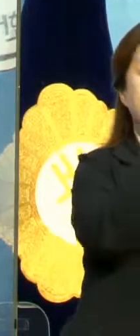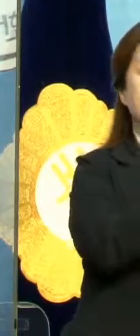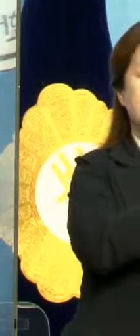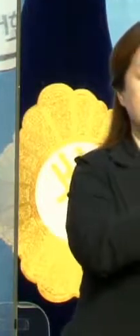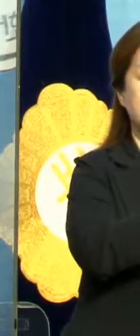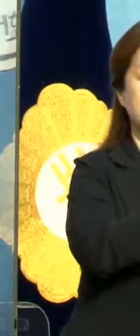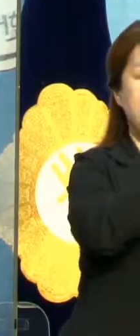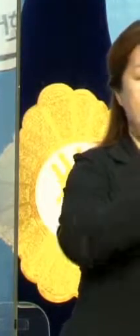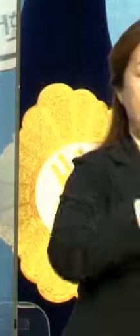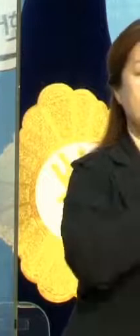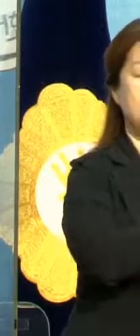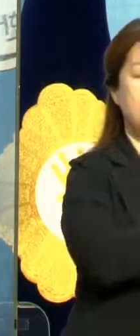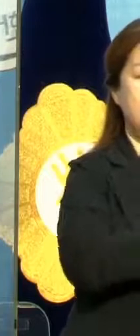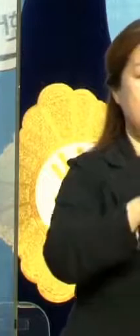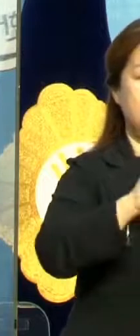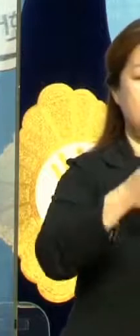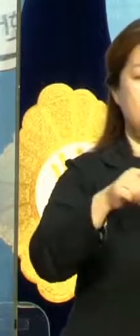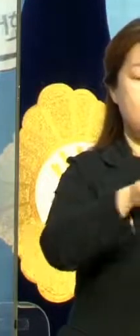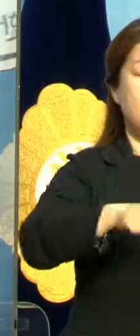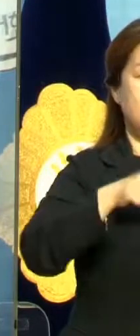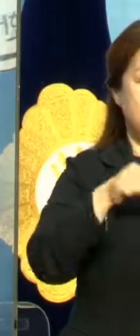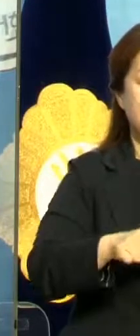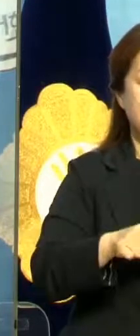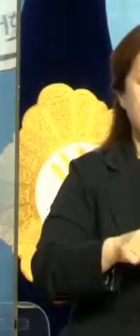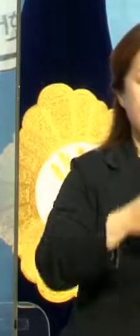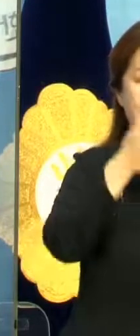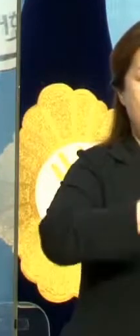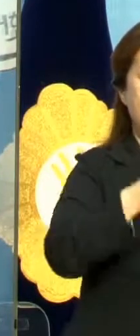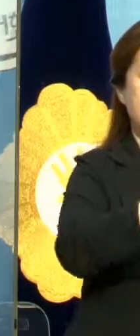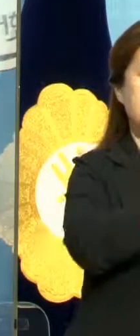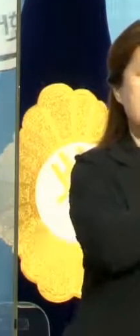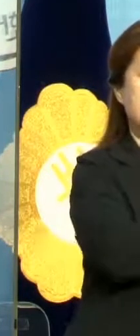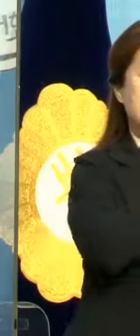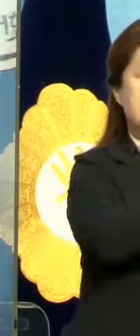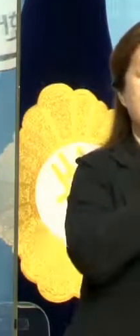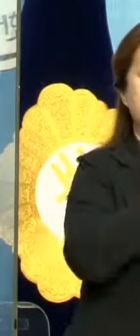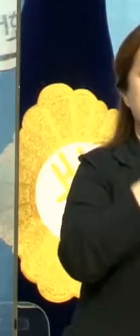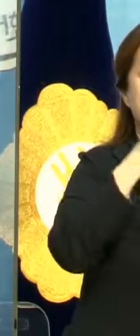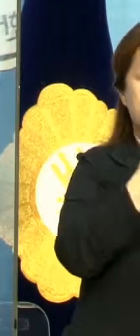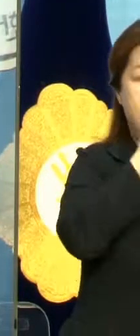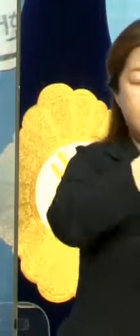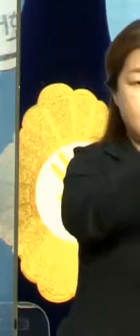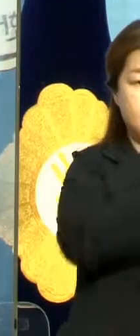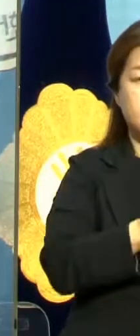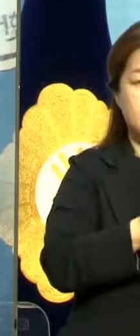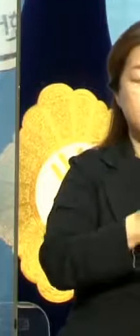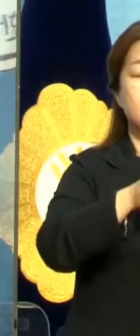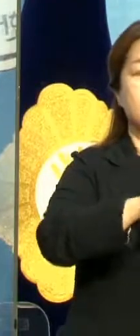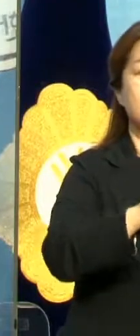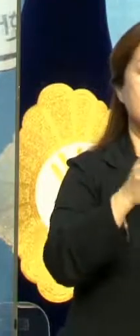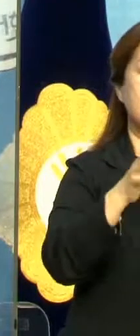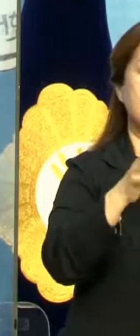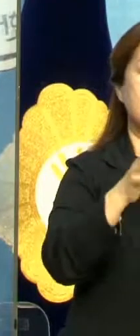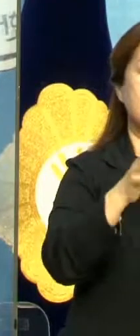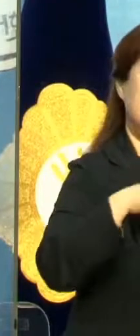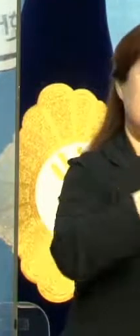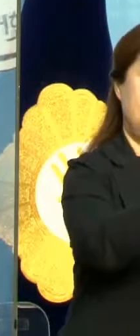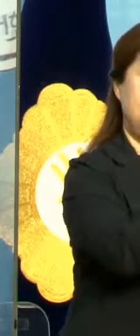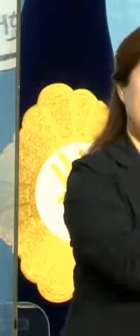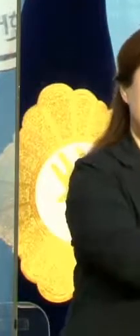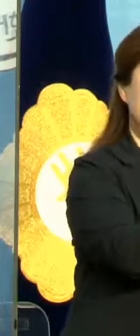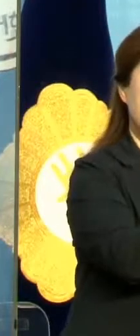박덕흠 의원이 국회 안 법한 에서 공직을 이용해 사익을 추구하고 있다는 의혹을 국민 m 지도부는 정녕